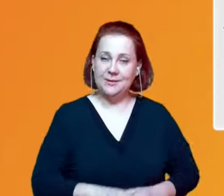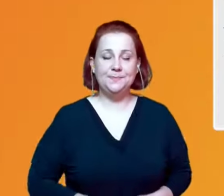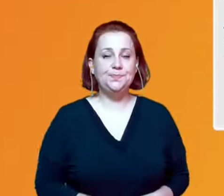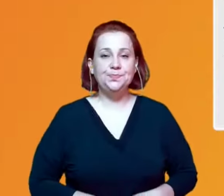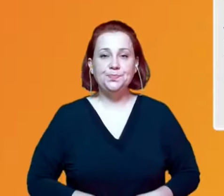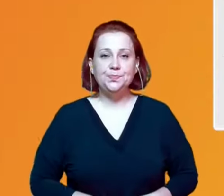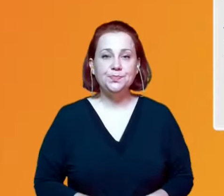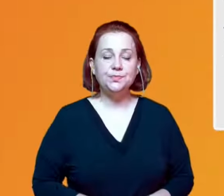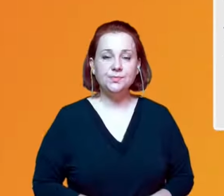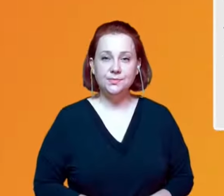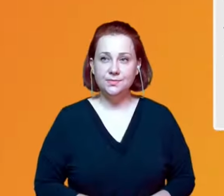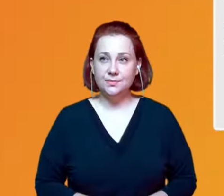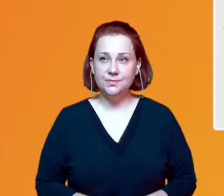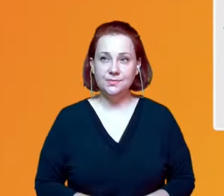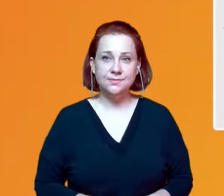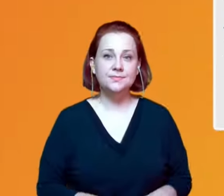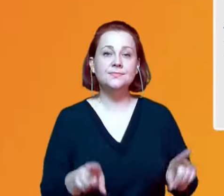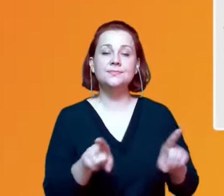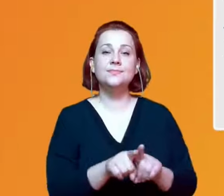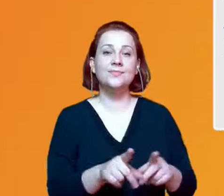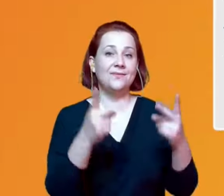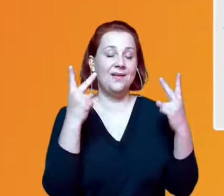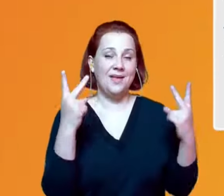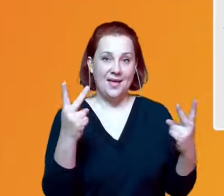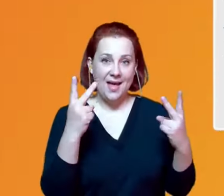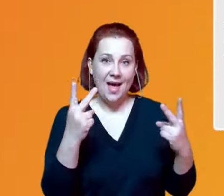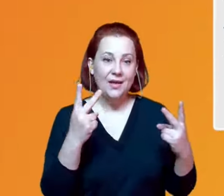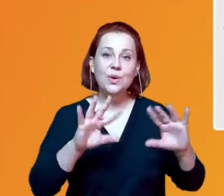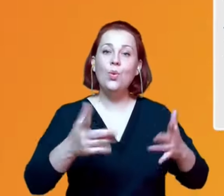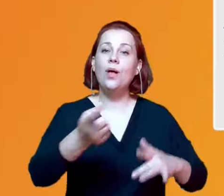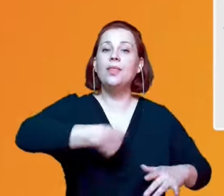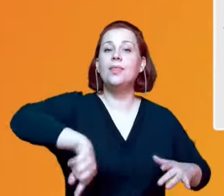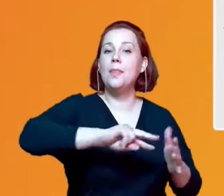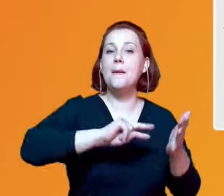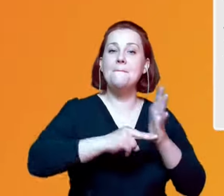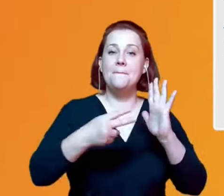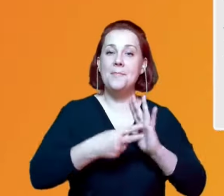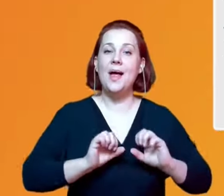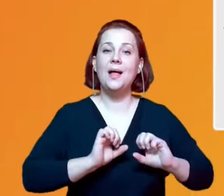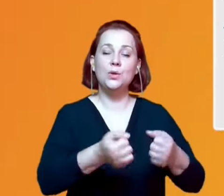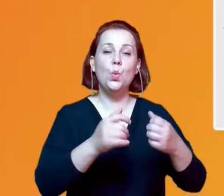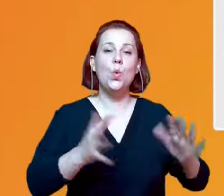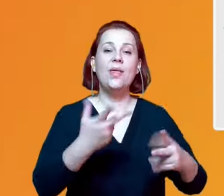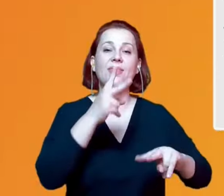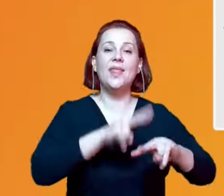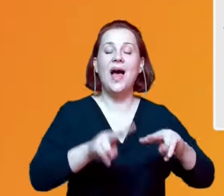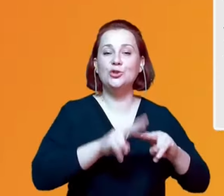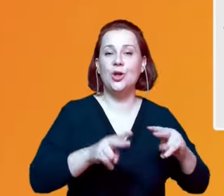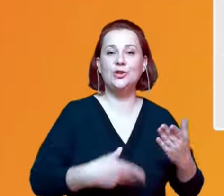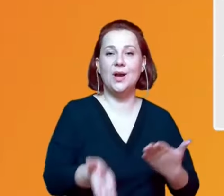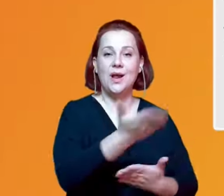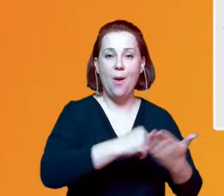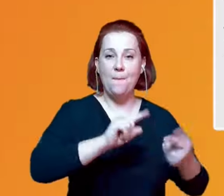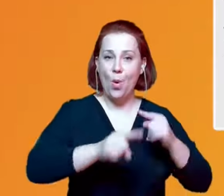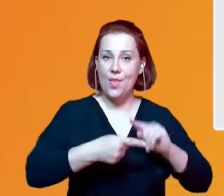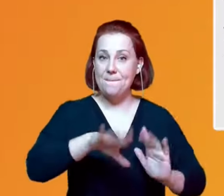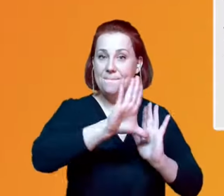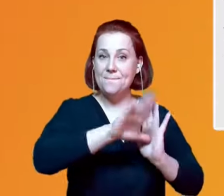działań. Co równie istotne, upatrujemy w planie działań takie narzędzia Krajowej Polityki Miejskiej, które